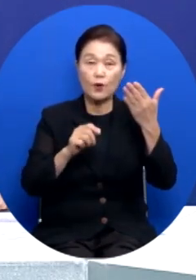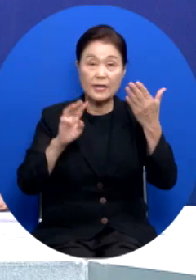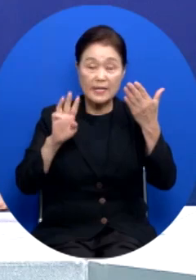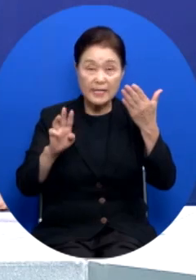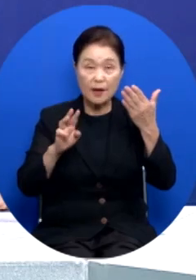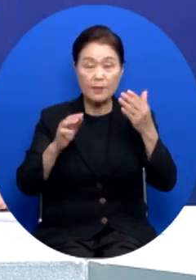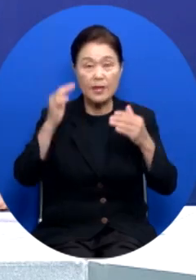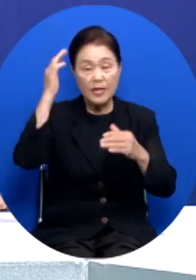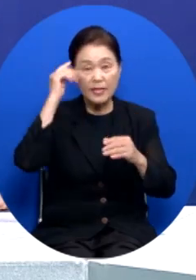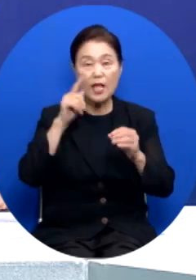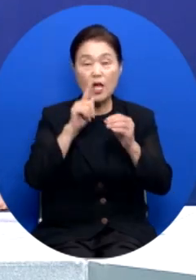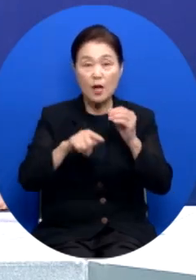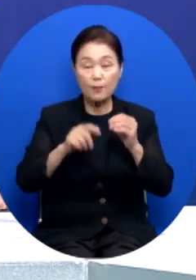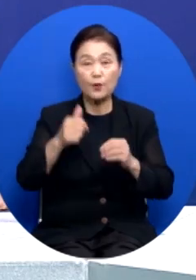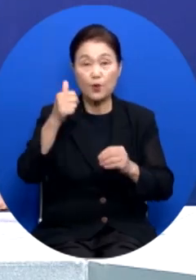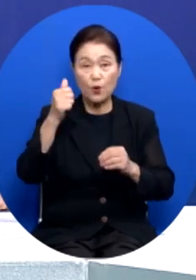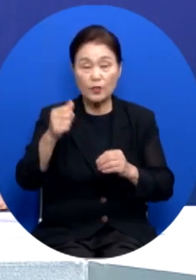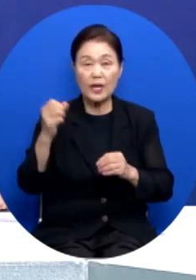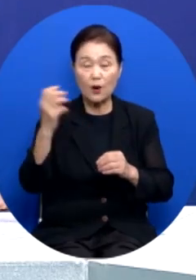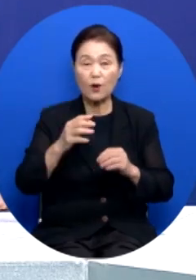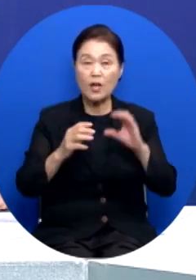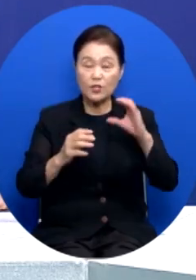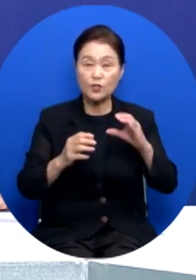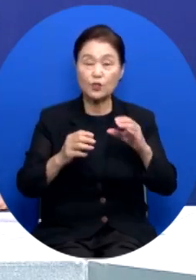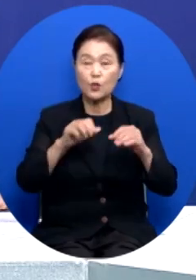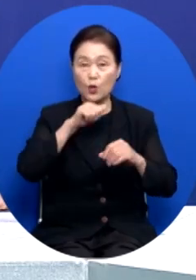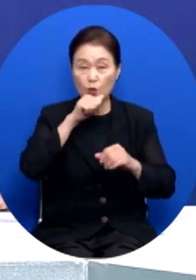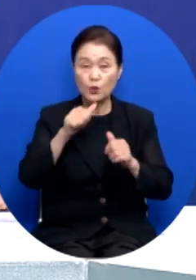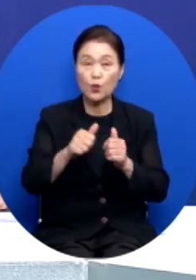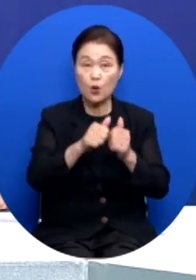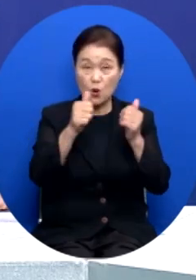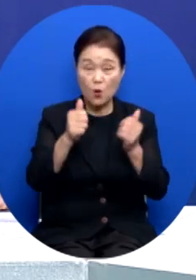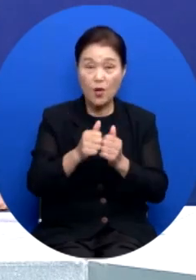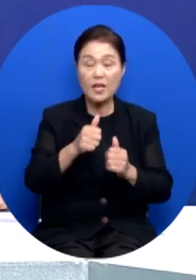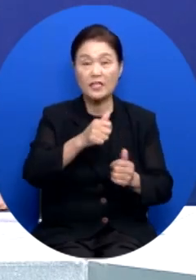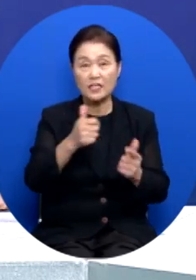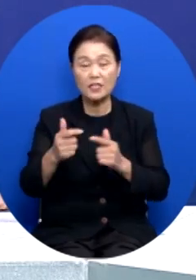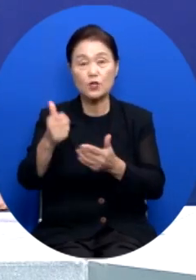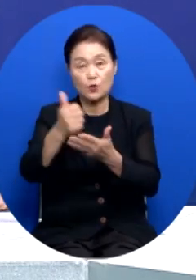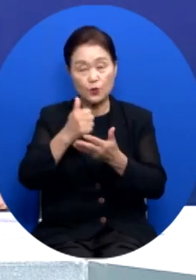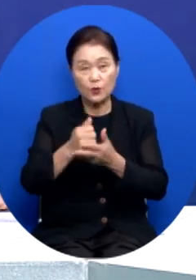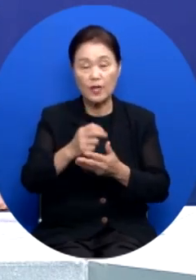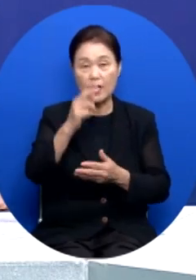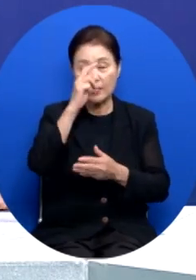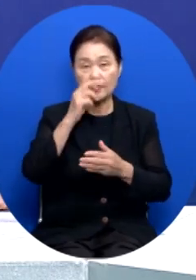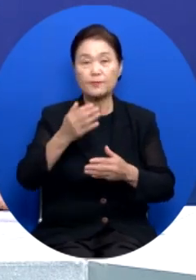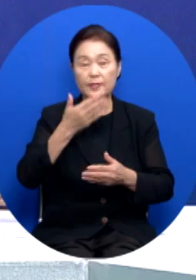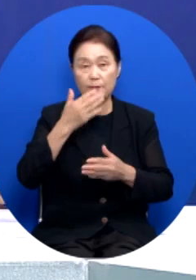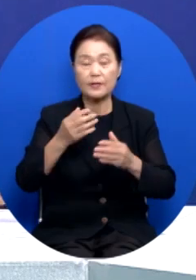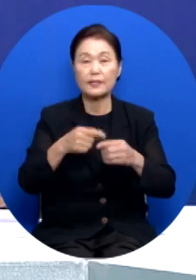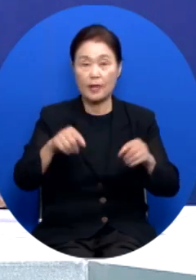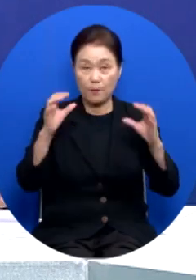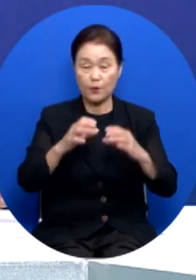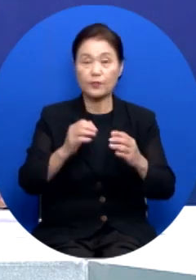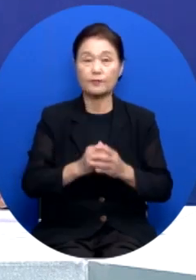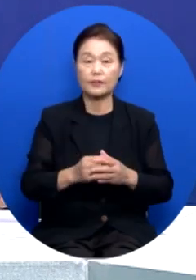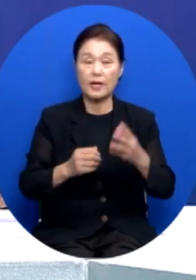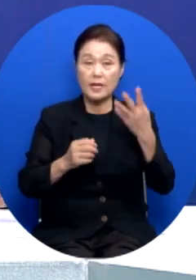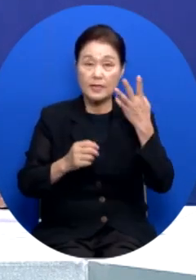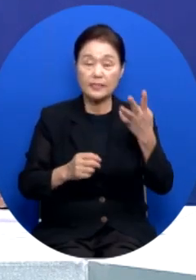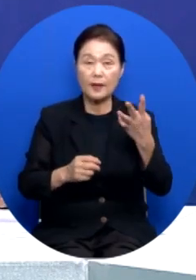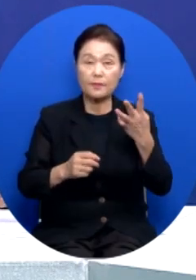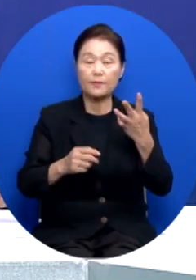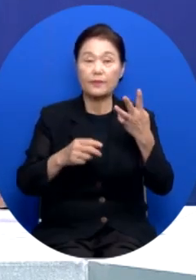대한불교조계종 진우 총무원장, 한국천주교주교회의 이용훈 의장을 초청해 오찬 모임을 나눴습니다. 3대 종단